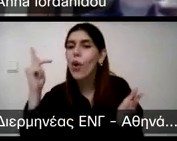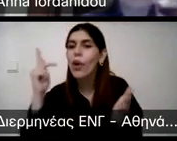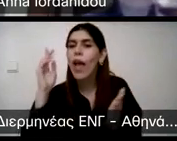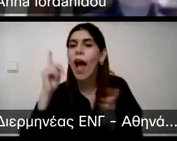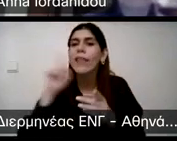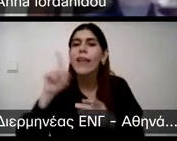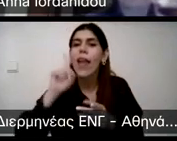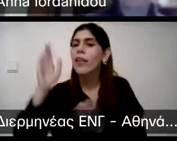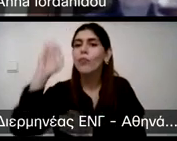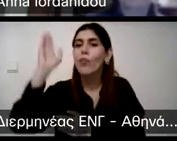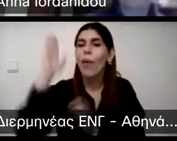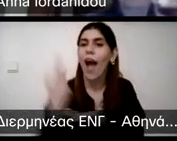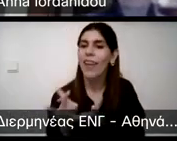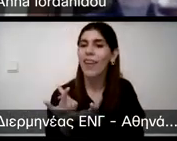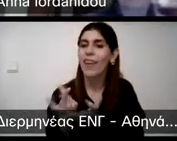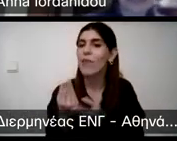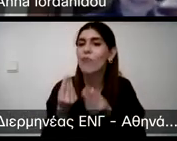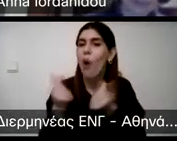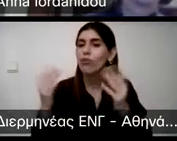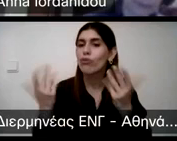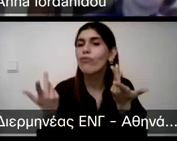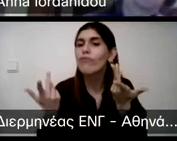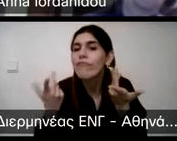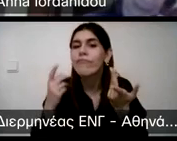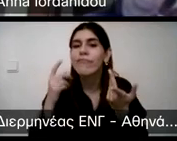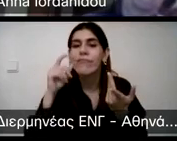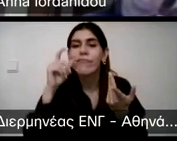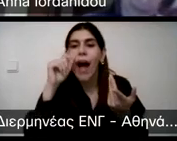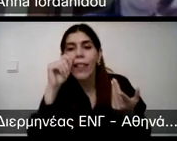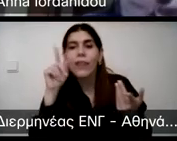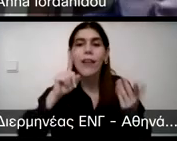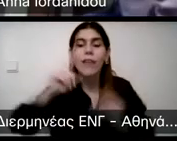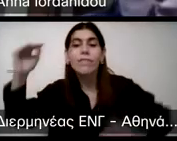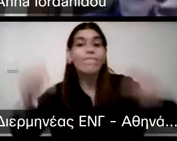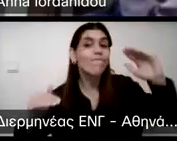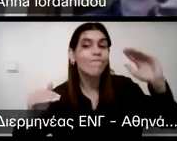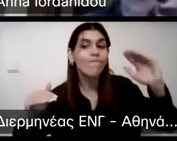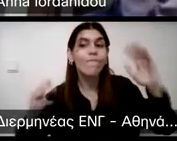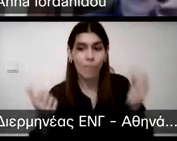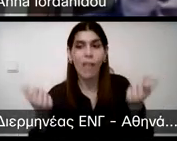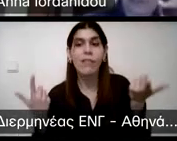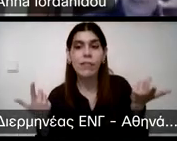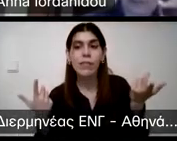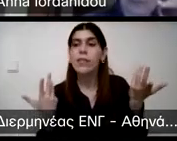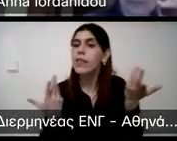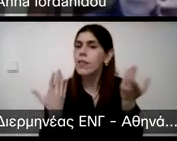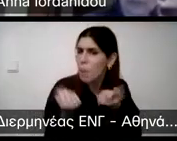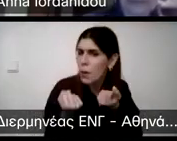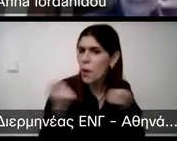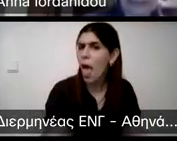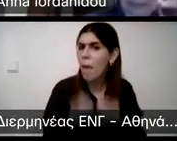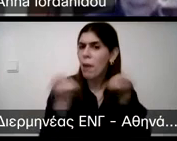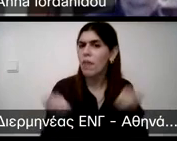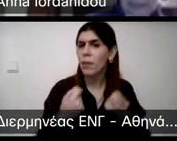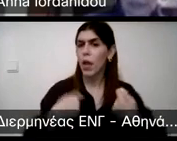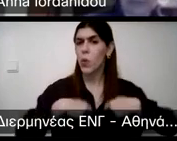φυσικά να αναλογιστούν τι γίνεται αν υπάρχουν επαγγέλματα υψηλού κύρους και χαμηλού κύρους